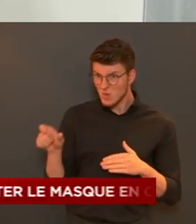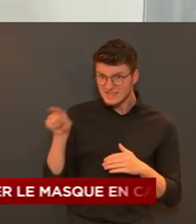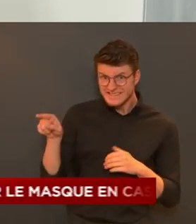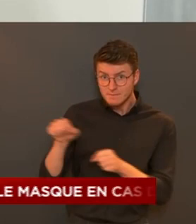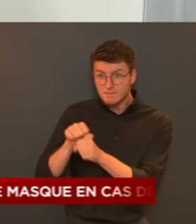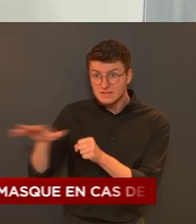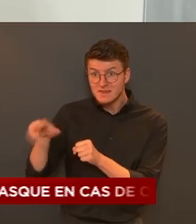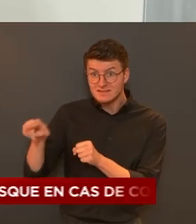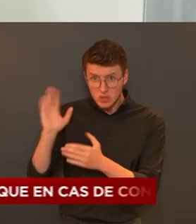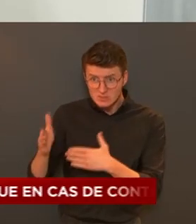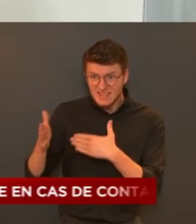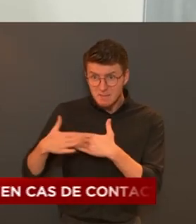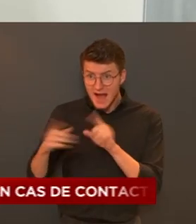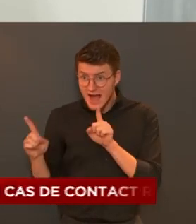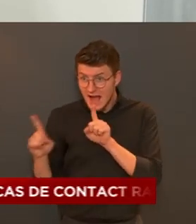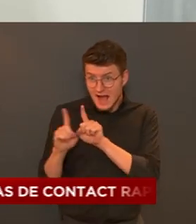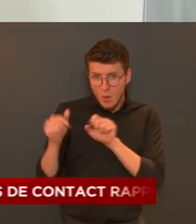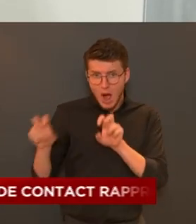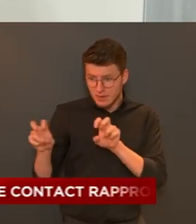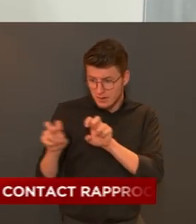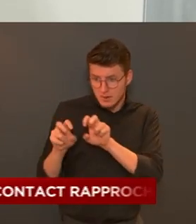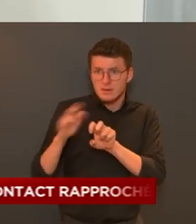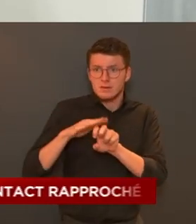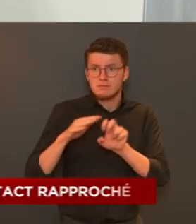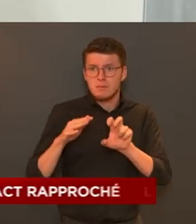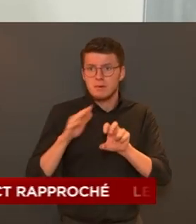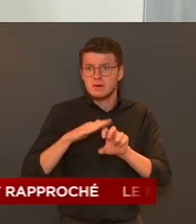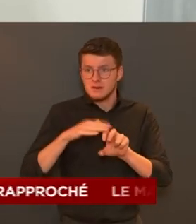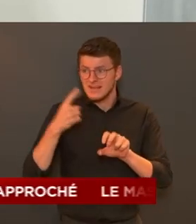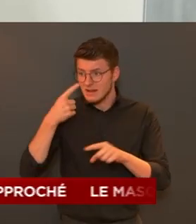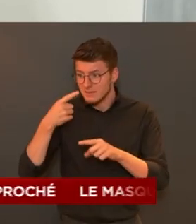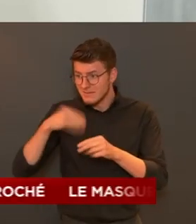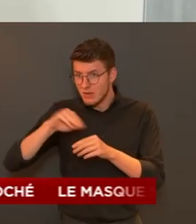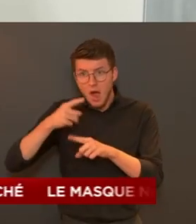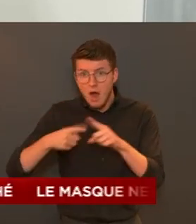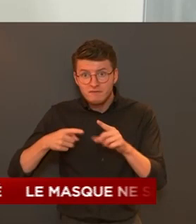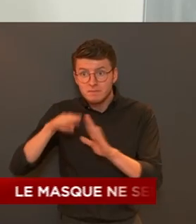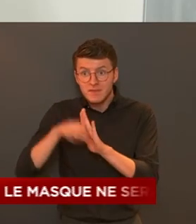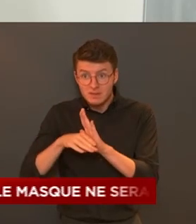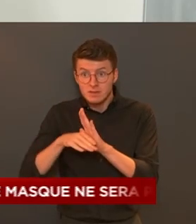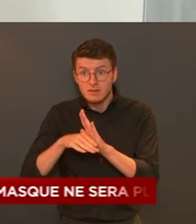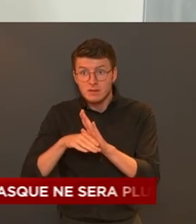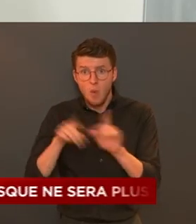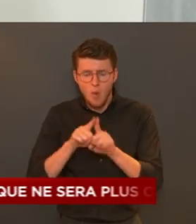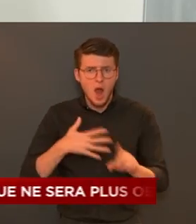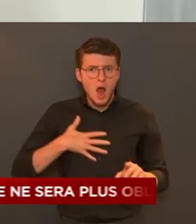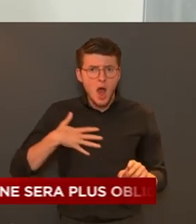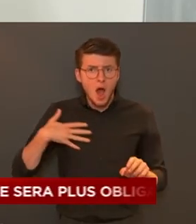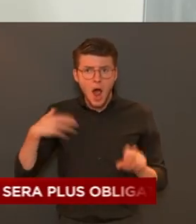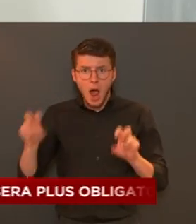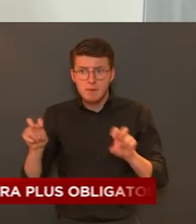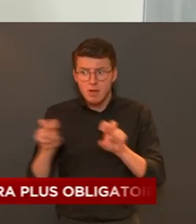lorsqu'une personne ayant le Covid se trouve à moins d'1,5 mètre de vous pendant une période assez